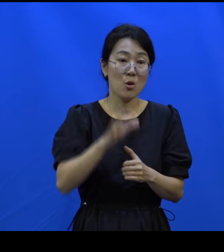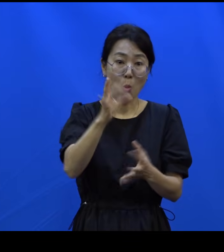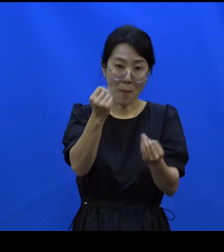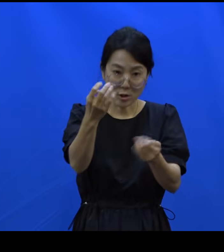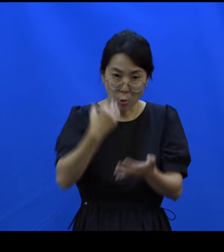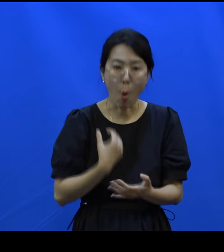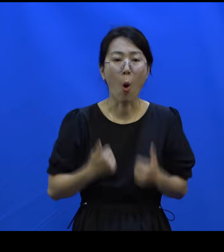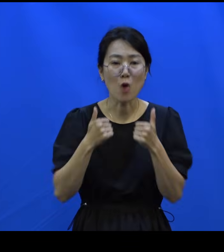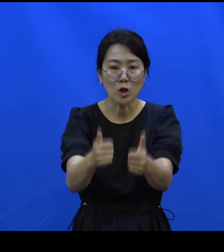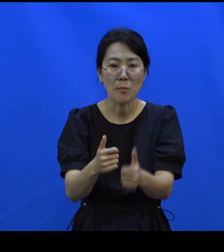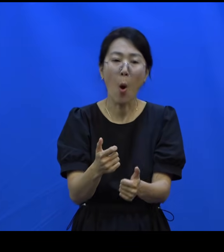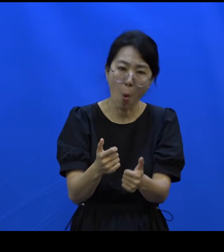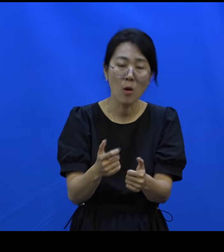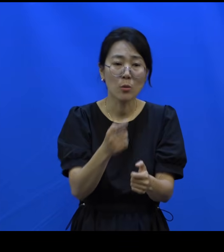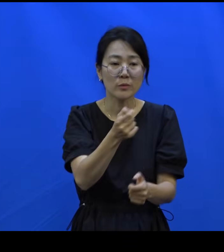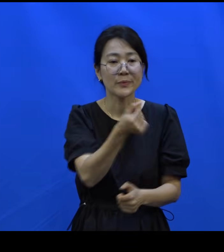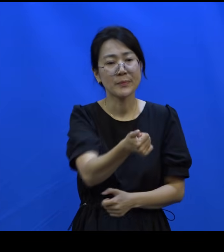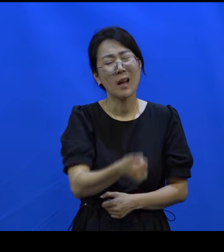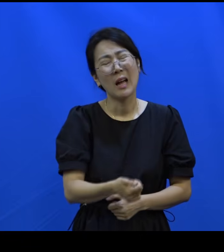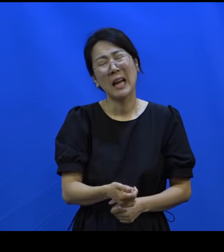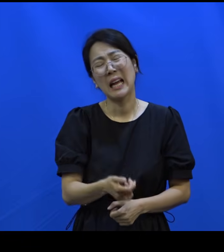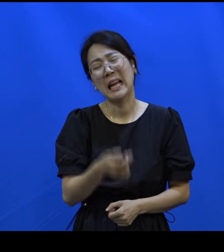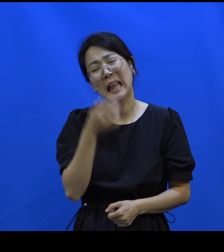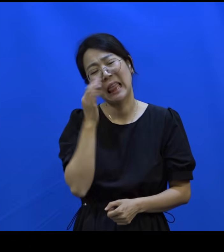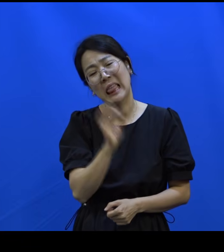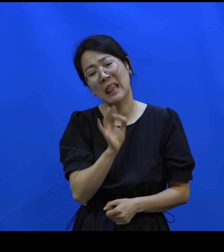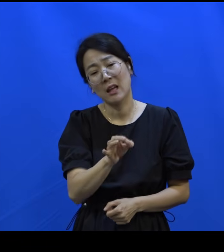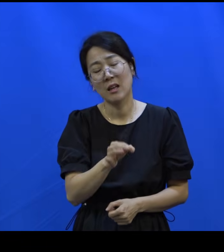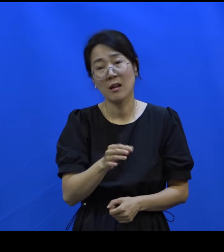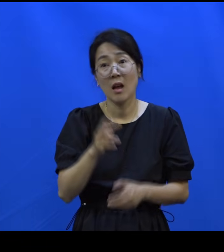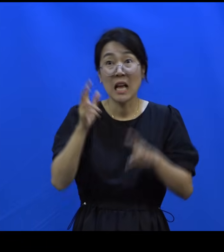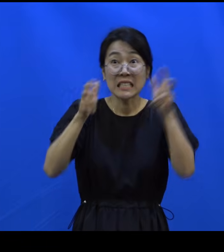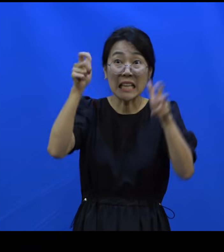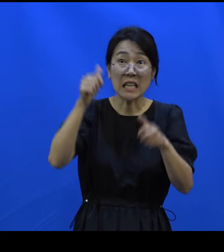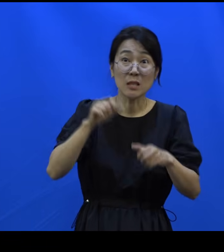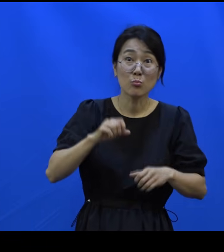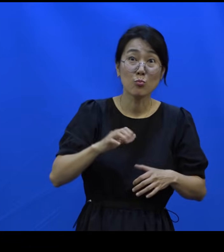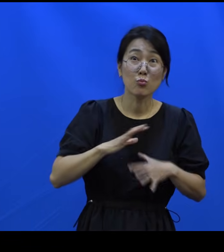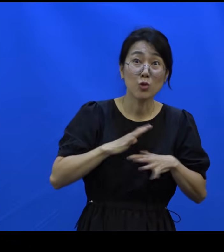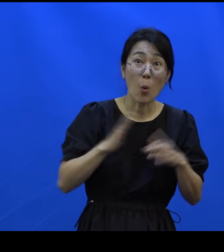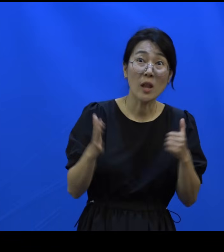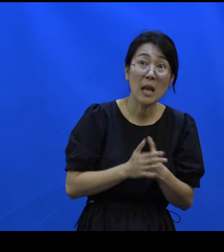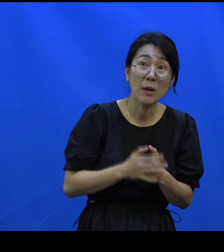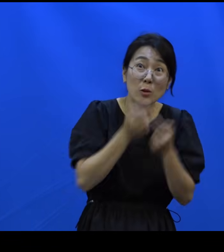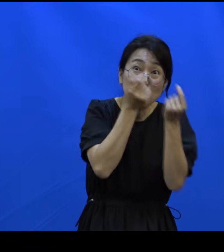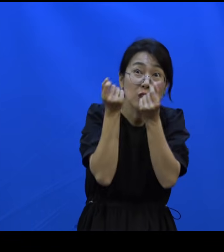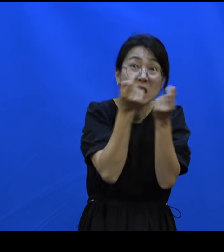복음이고 하나님이지 돈이 아니잖아요. 여러분, 우리는 보스가 시켜서 하는 것이 아니라 나를 움직이는 것은